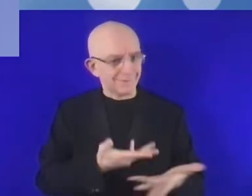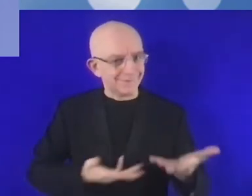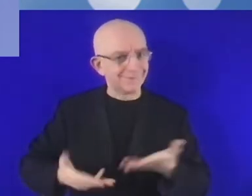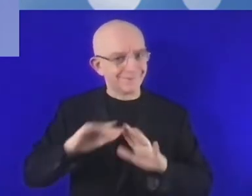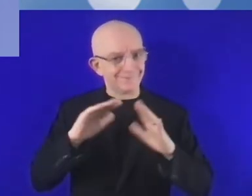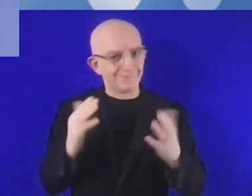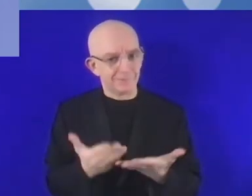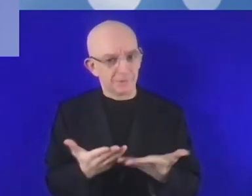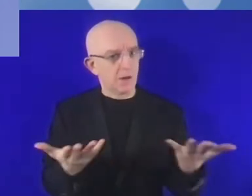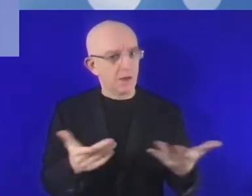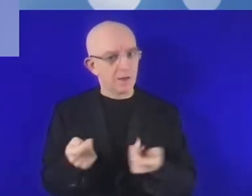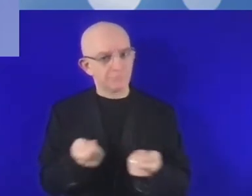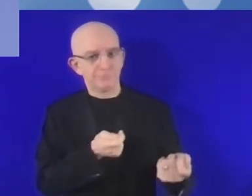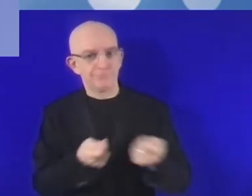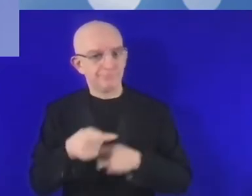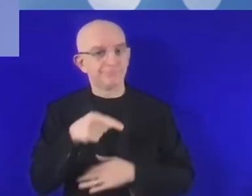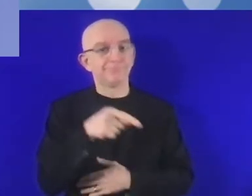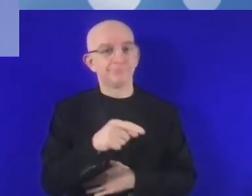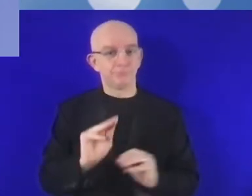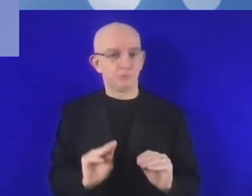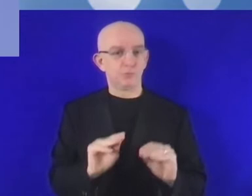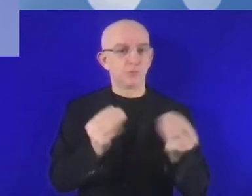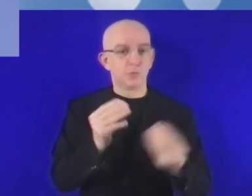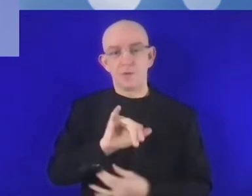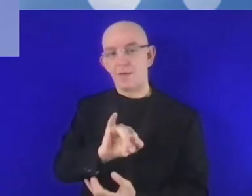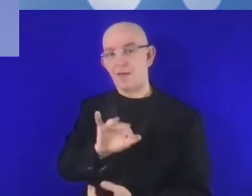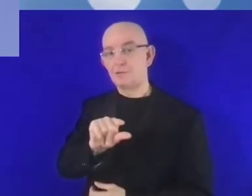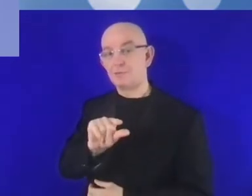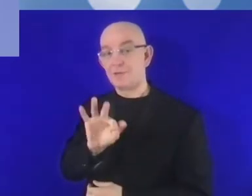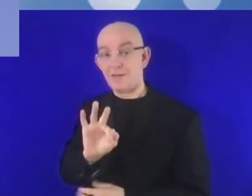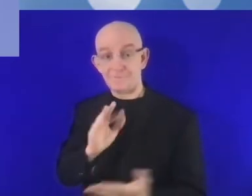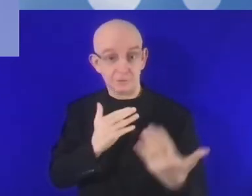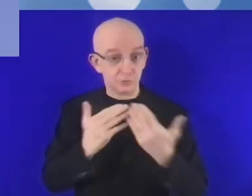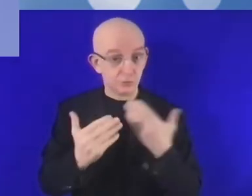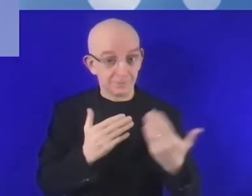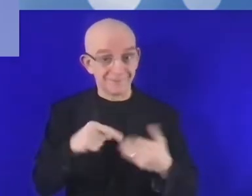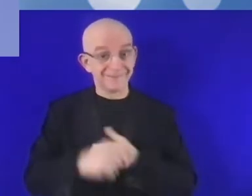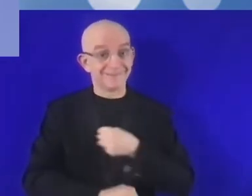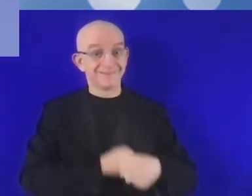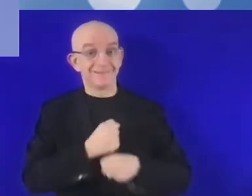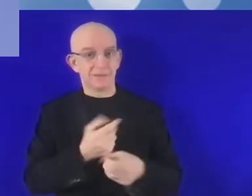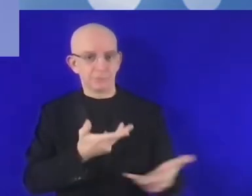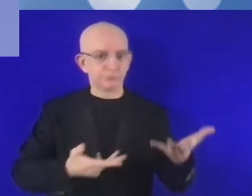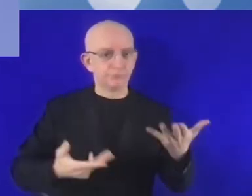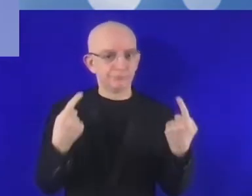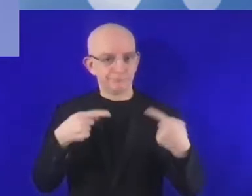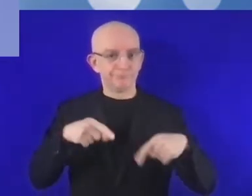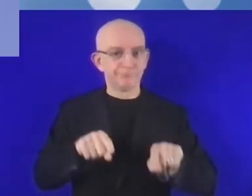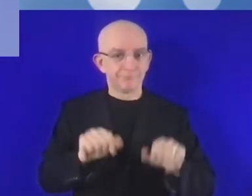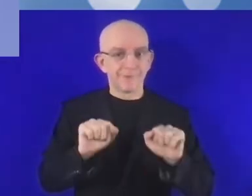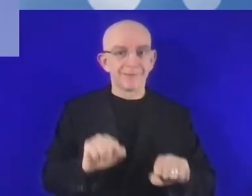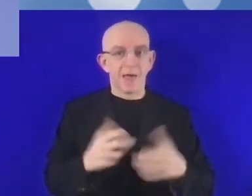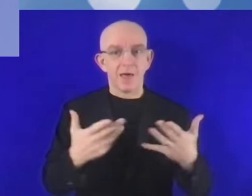أن يكون هو أيضا قمة الشباب الذي تنظمه أيضا